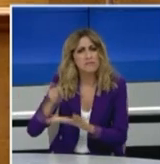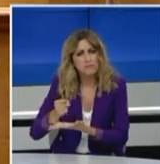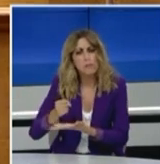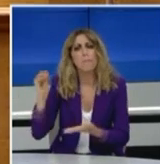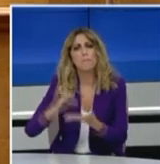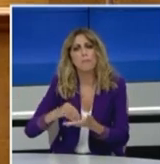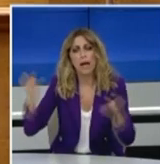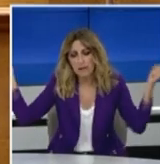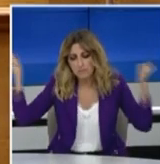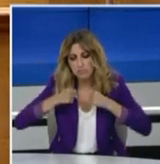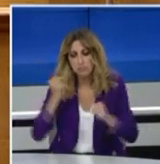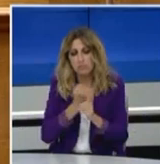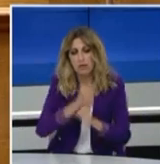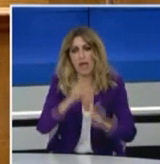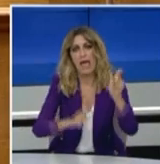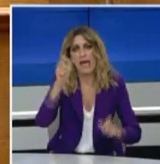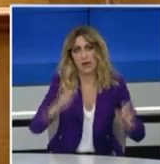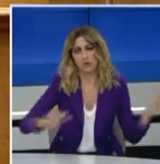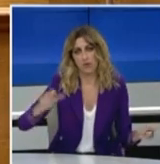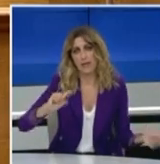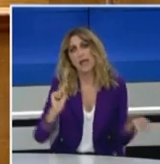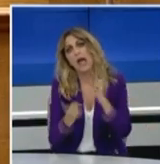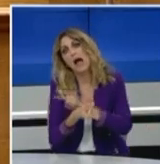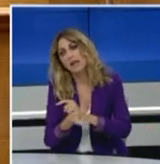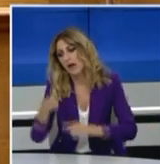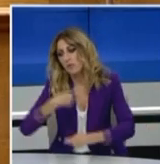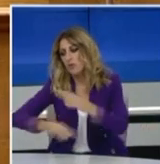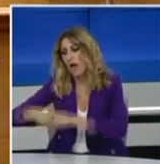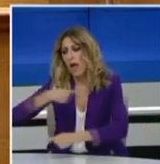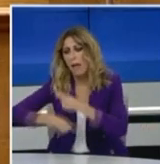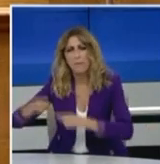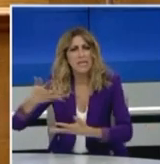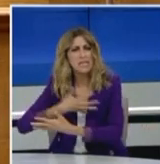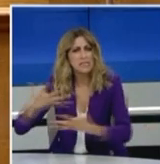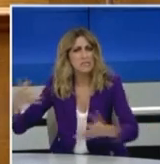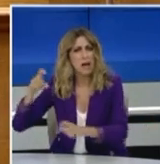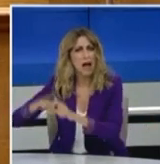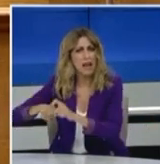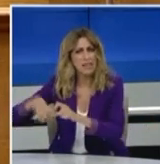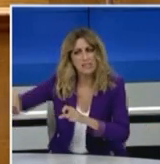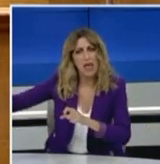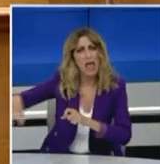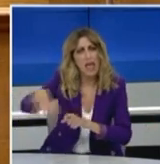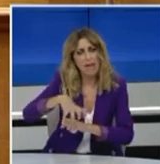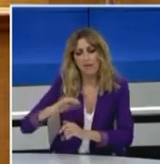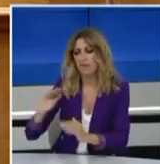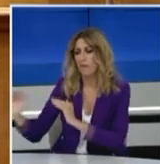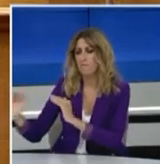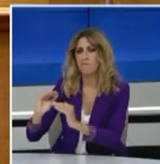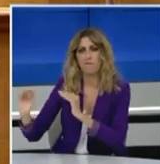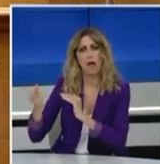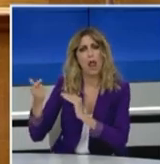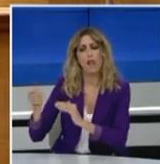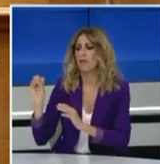άλλη πακτολό χρημάτων προς τους επιχειρηματικούς ομίλους, μέρος των οποίων θα κατευθυνθεί για την περαιτέρω